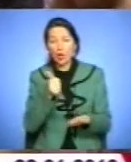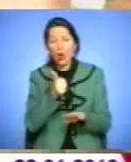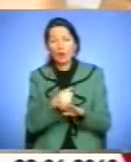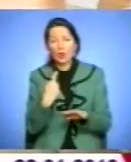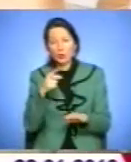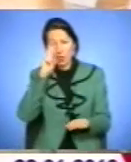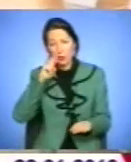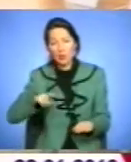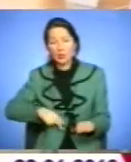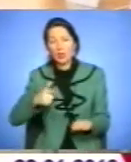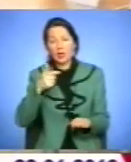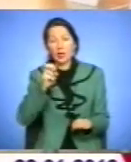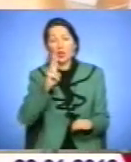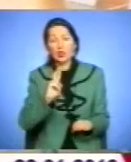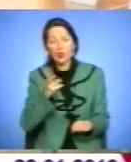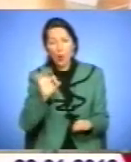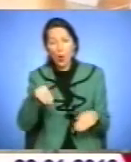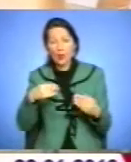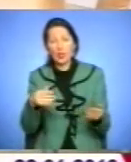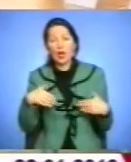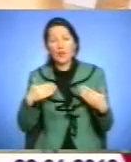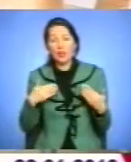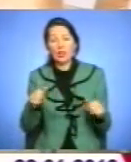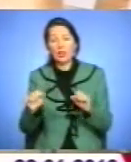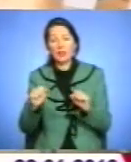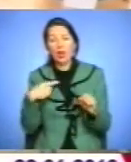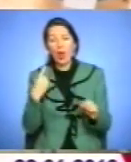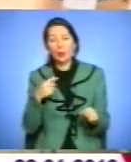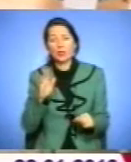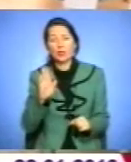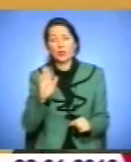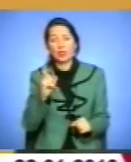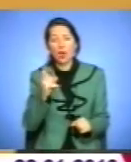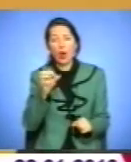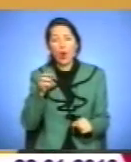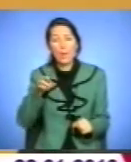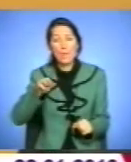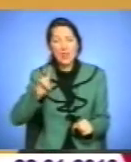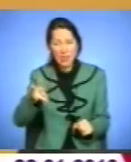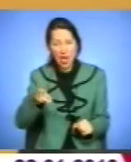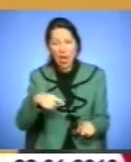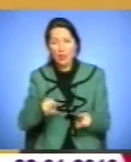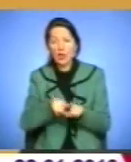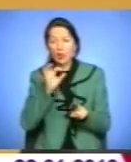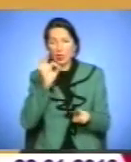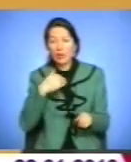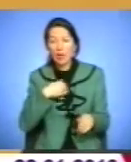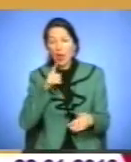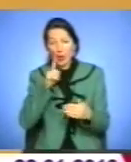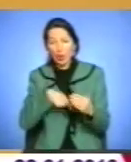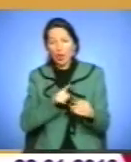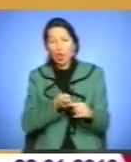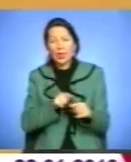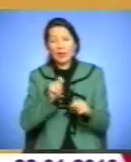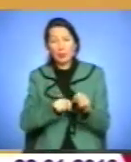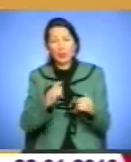передав вітання від керівника області Валентина Хоптяна, а також зазначив. Я переконаний в тому, що цей експеримент вдався, що він